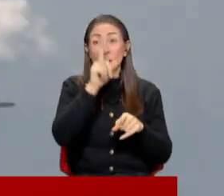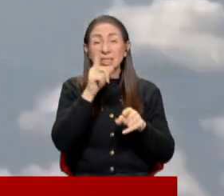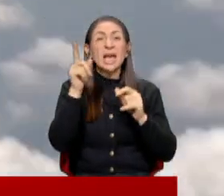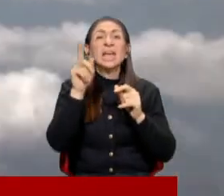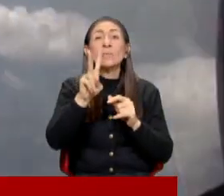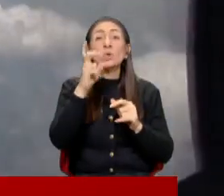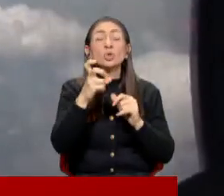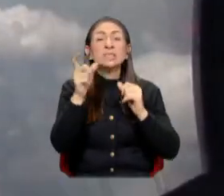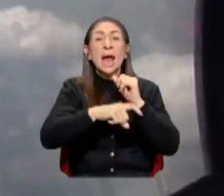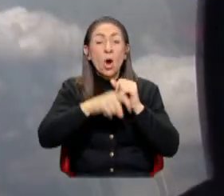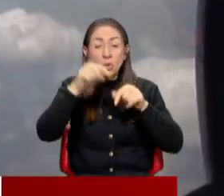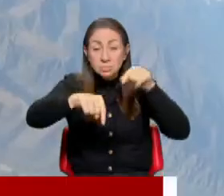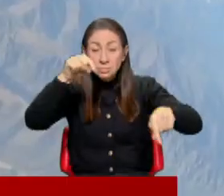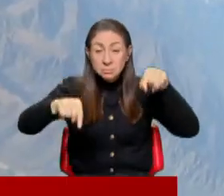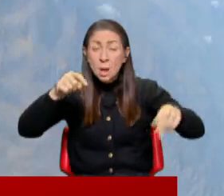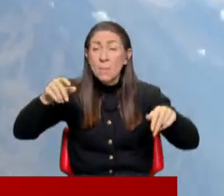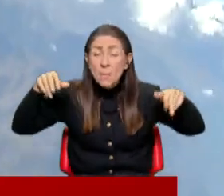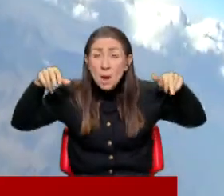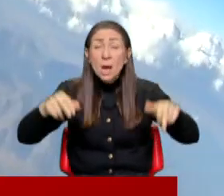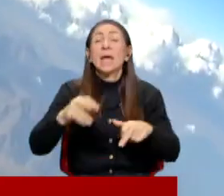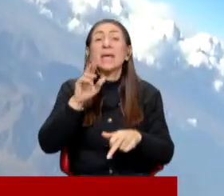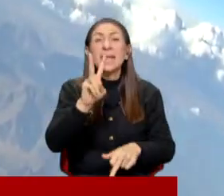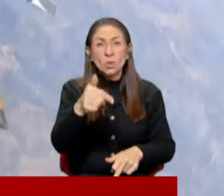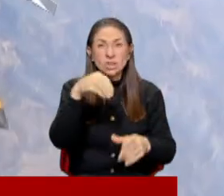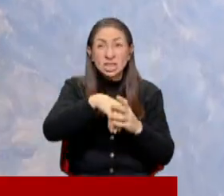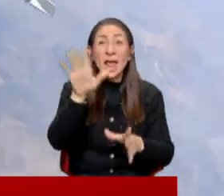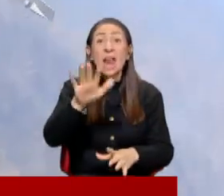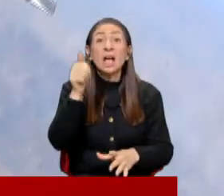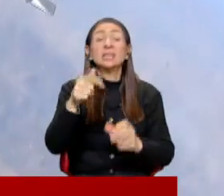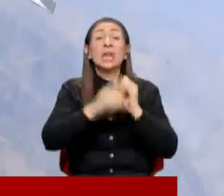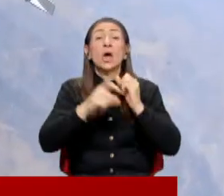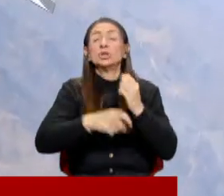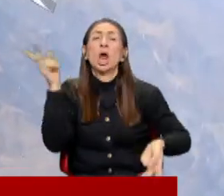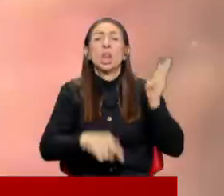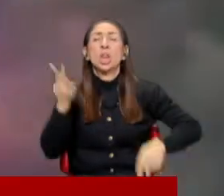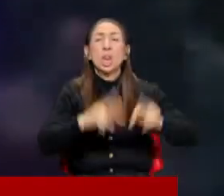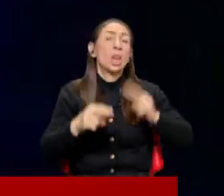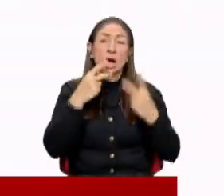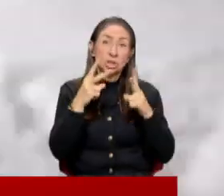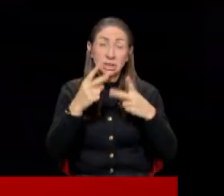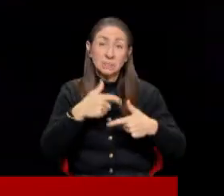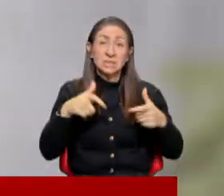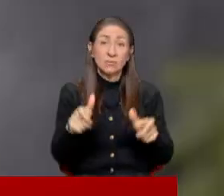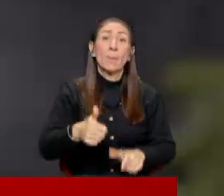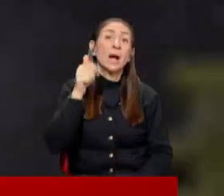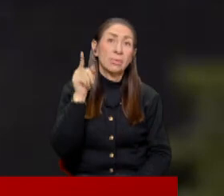hedefi vuruldu. 2 günde 56 teröristin etkisiz hale getirildiğini açıkladı Milli Savunma Bakanlığı.